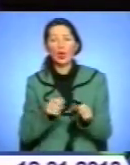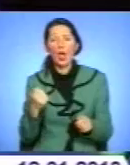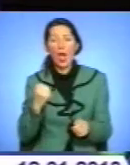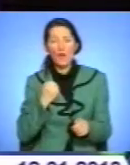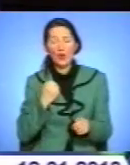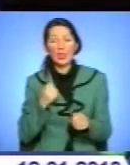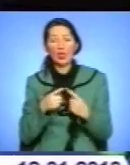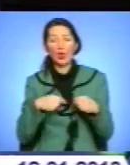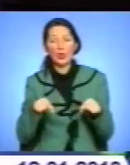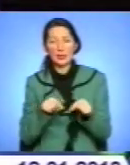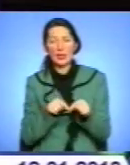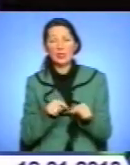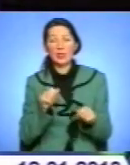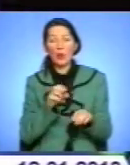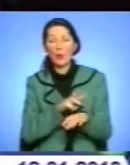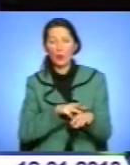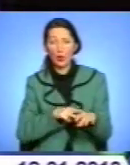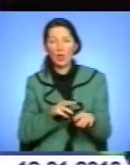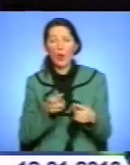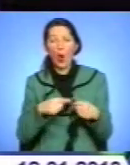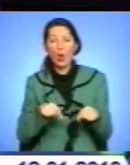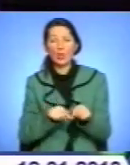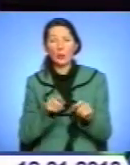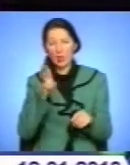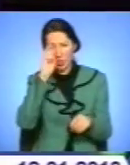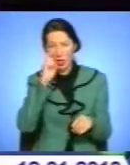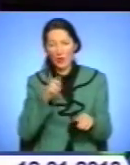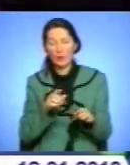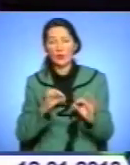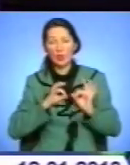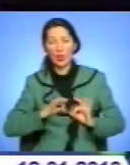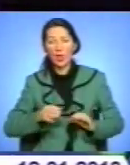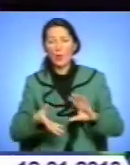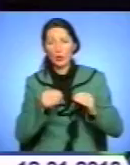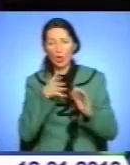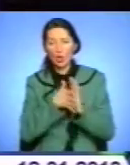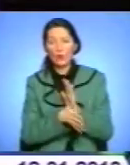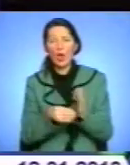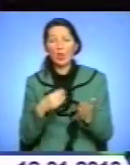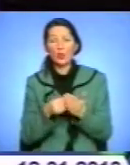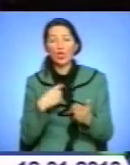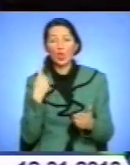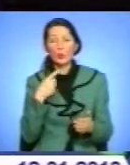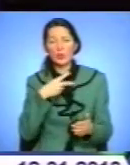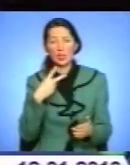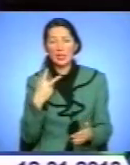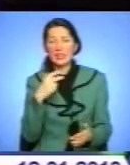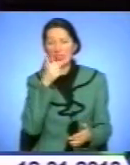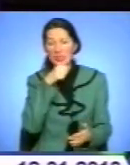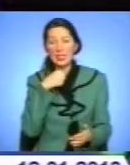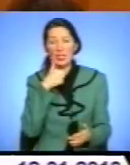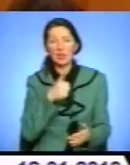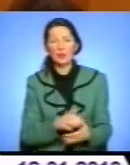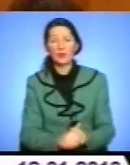організацією і правоохоронними органами держави. Посадовці проаналізували бюджет області на 2013 рік. Детальніше у сюжеті.